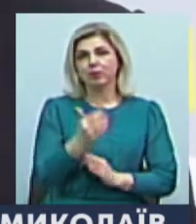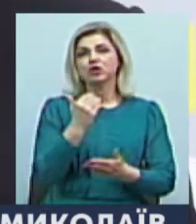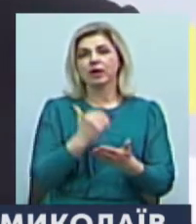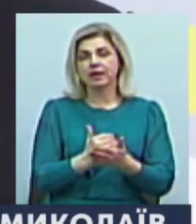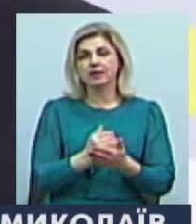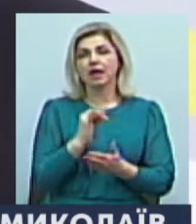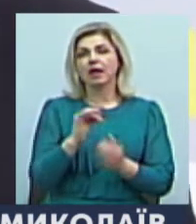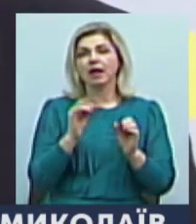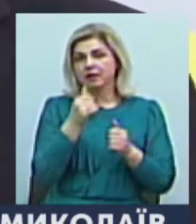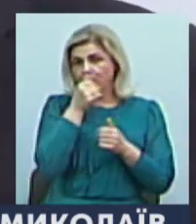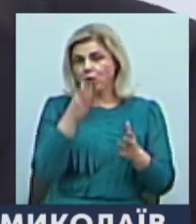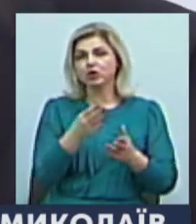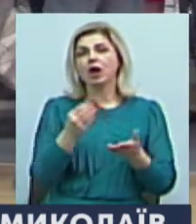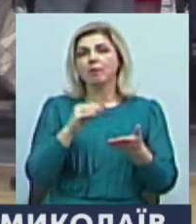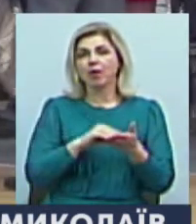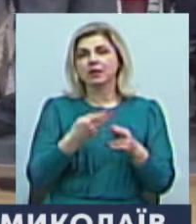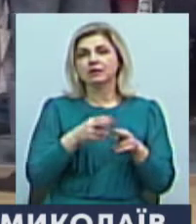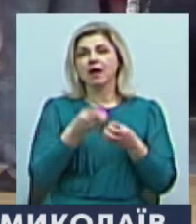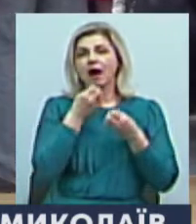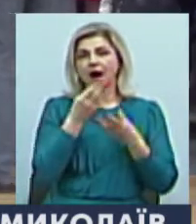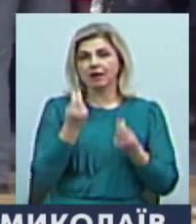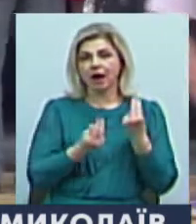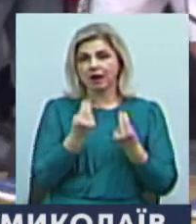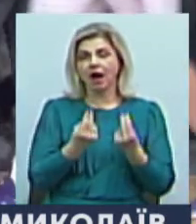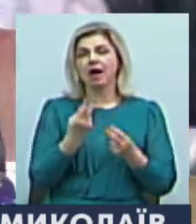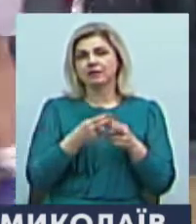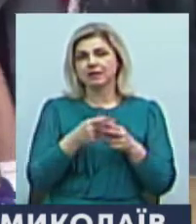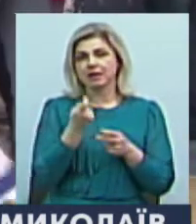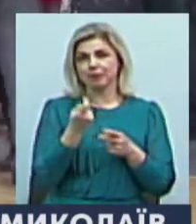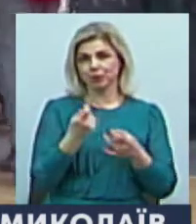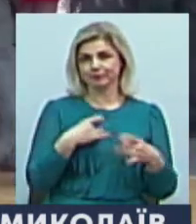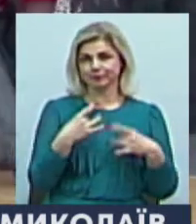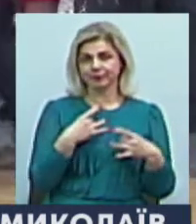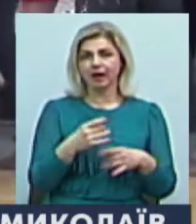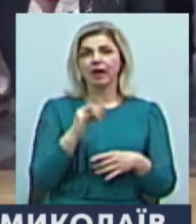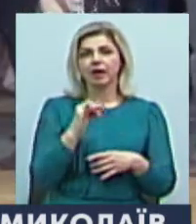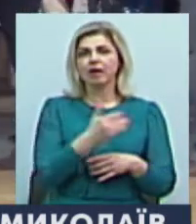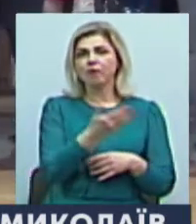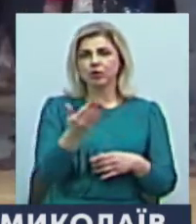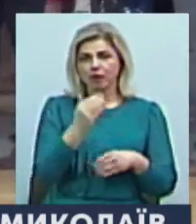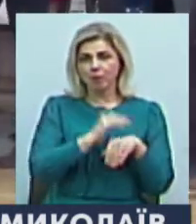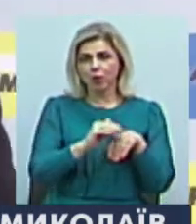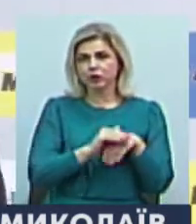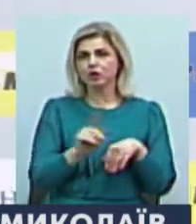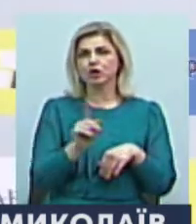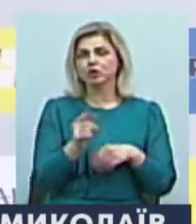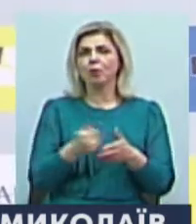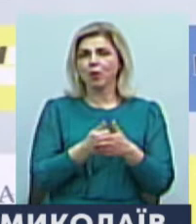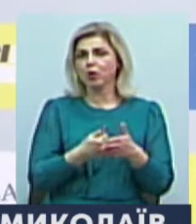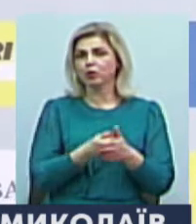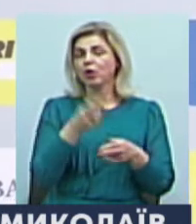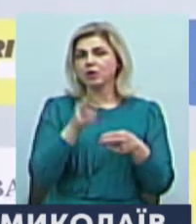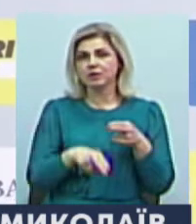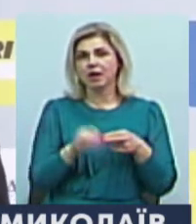не відзначити, що для глядачів це гарна гра, а для тренера це трохи нервовий стрес. Звичайно, вони молодці, що не опустили руки і боролися до кінця.